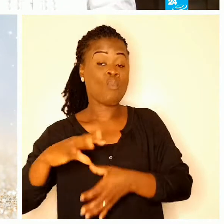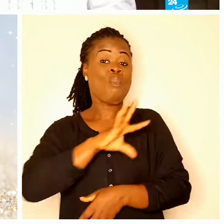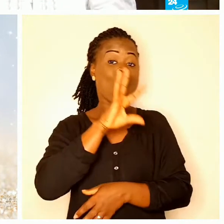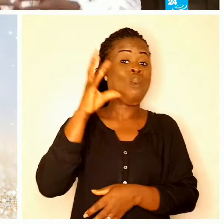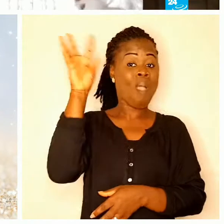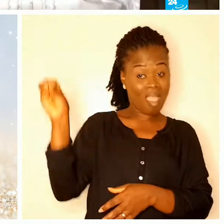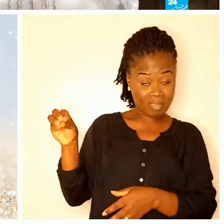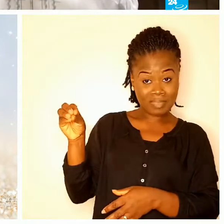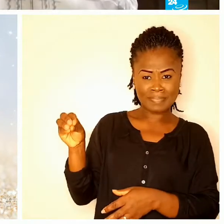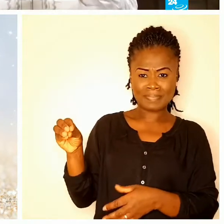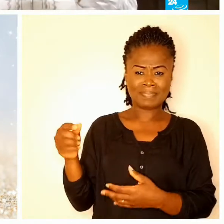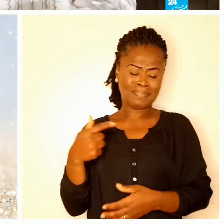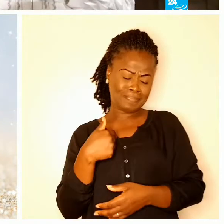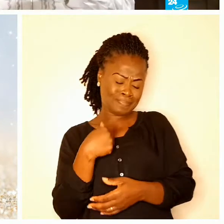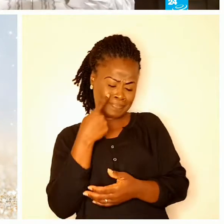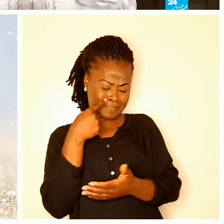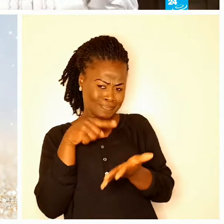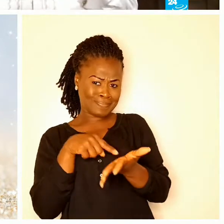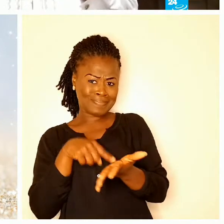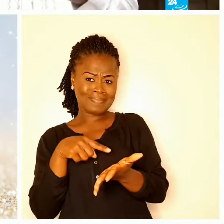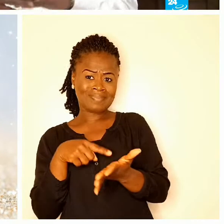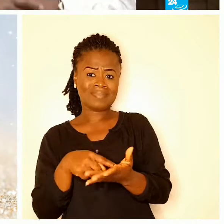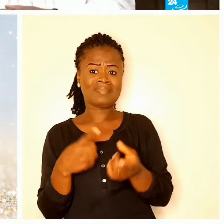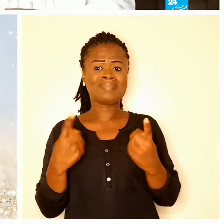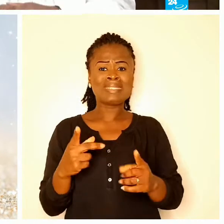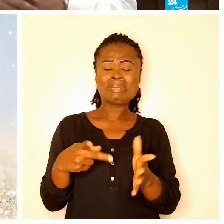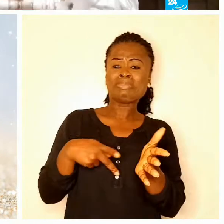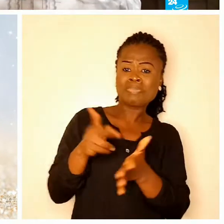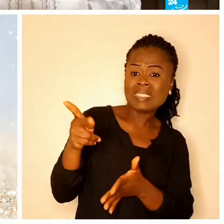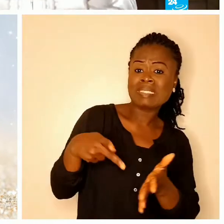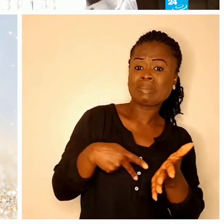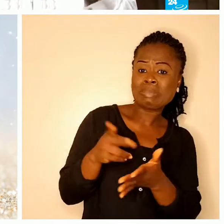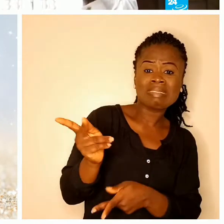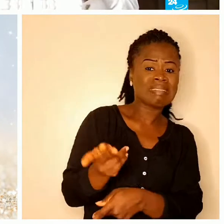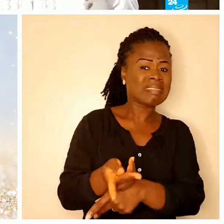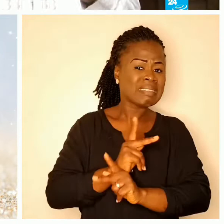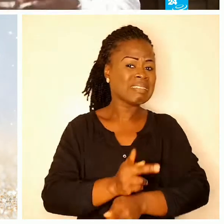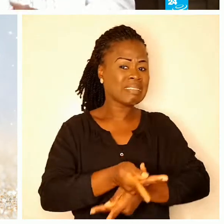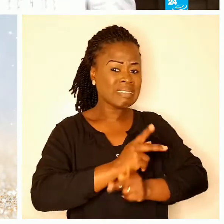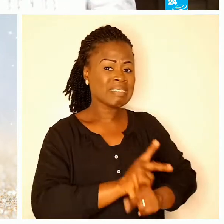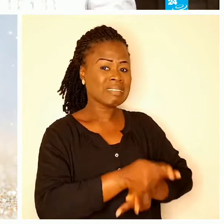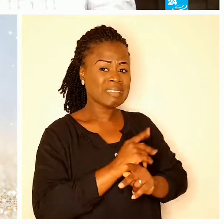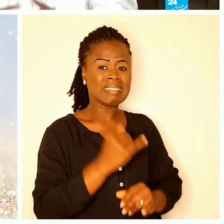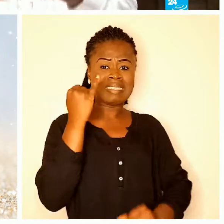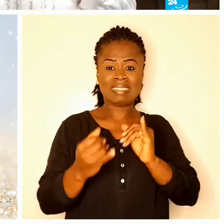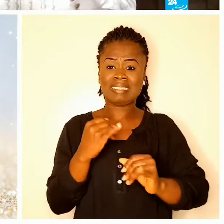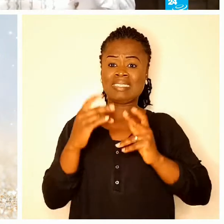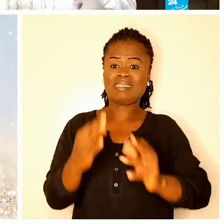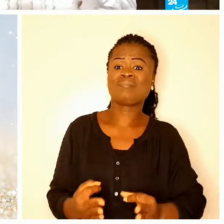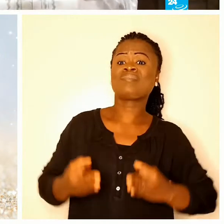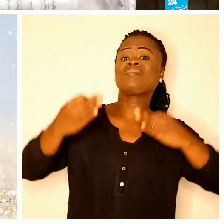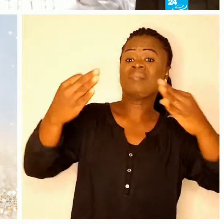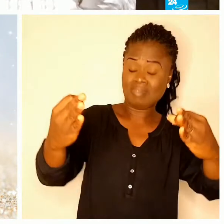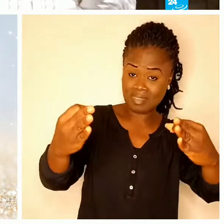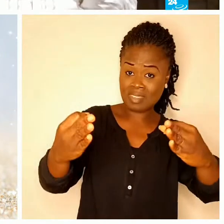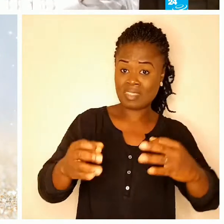j'ai constaté que le paiement des intérêts de la dette, si ce paiement avait été différé, me donnait